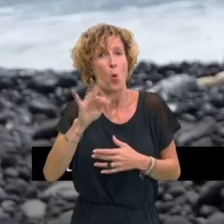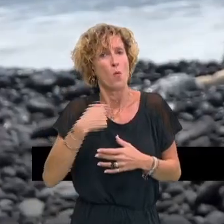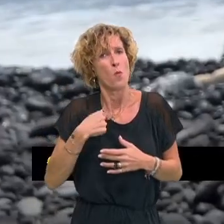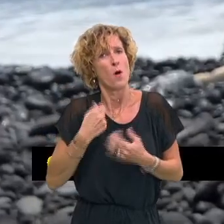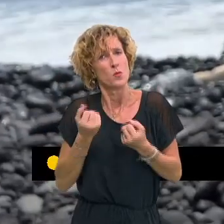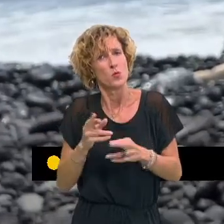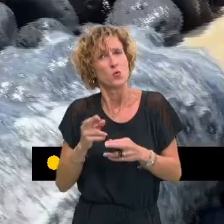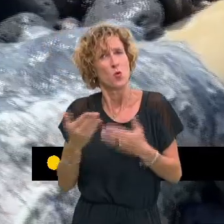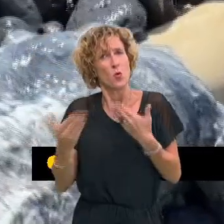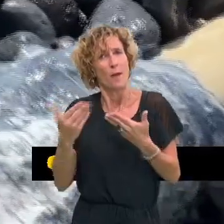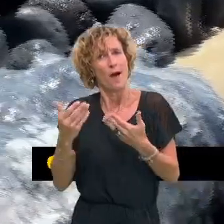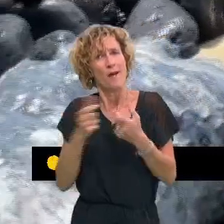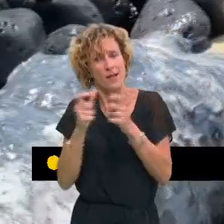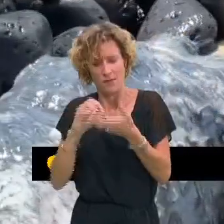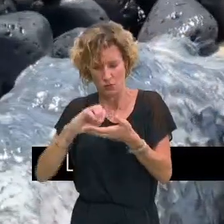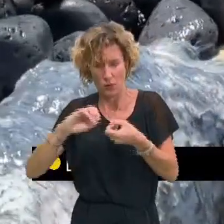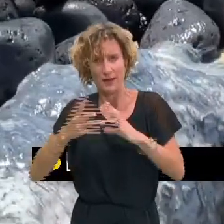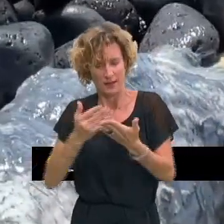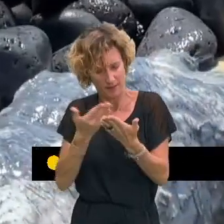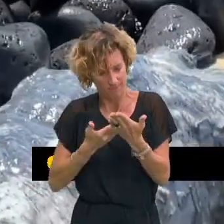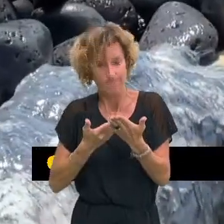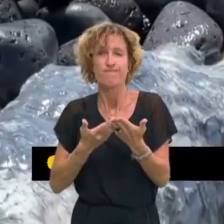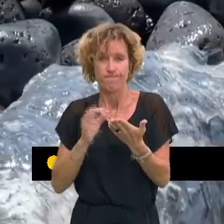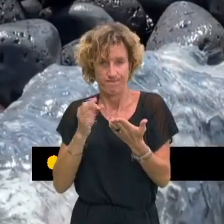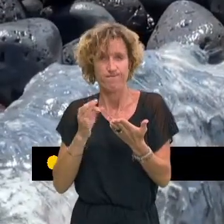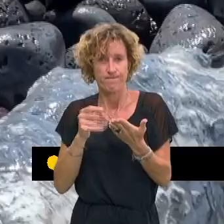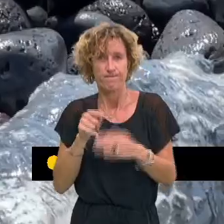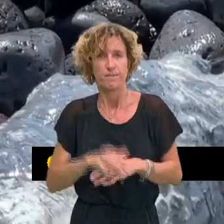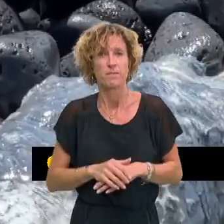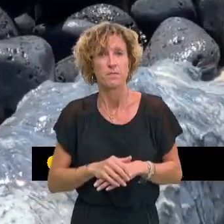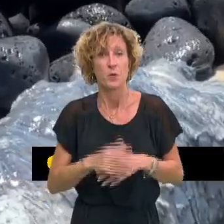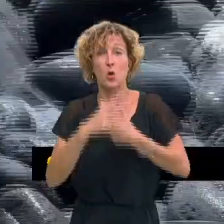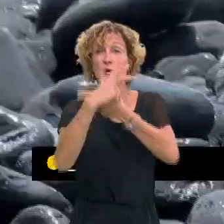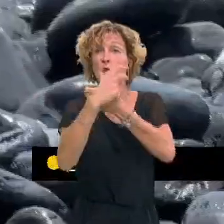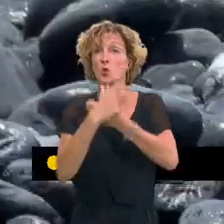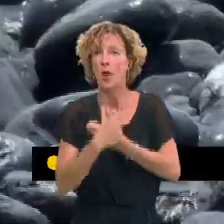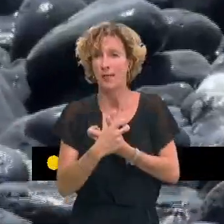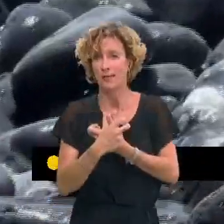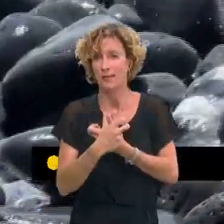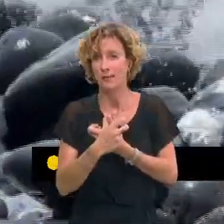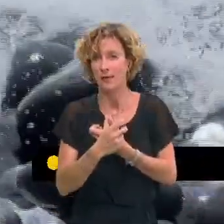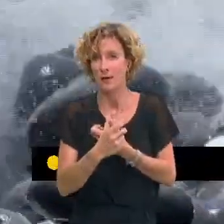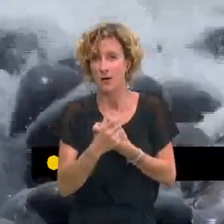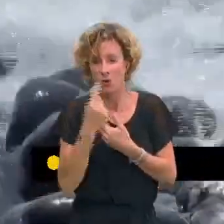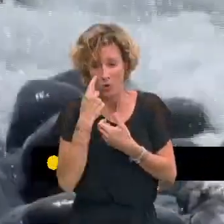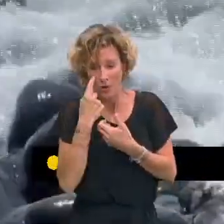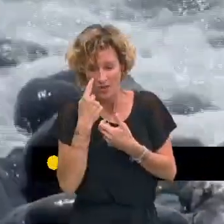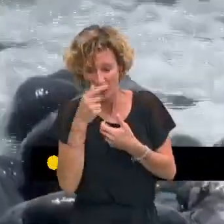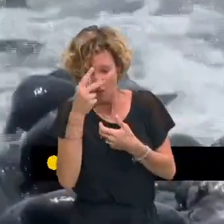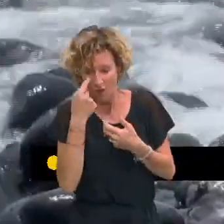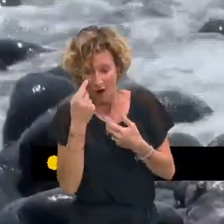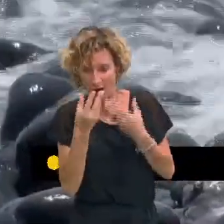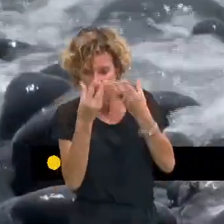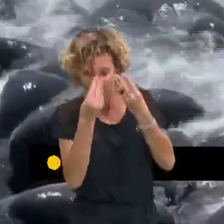sûr, je regarde sur Internet, au niveau des dents, je remarque que c'était cachalot. Le squelette commence à émerger des chairs en état de